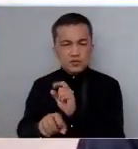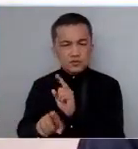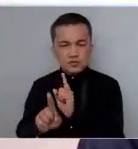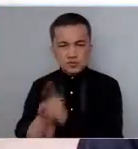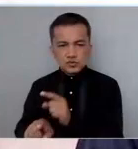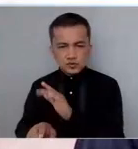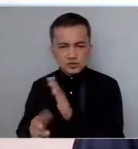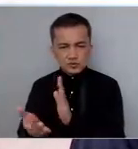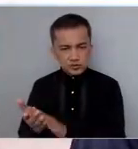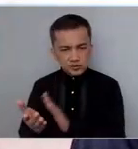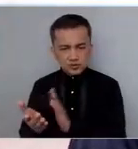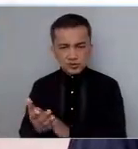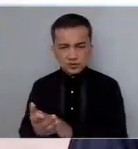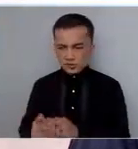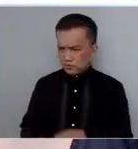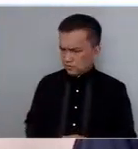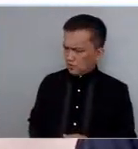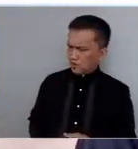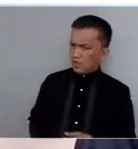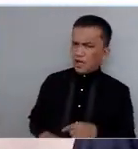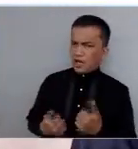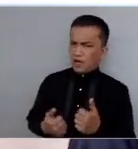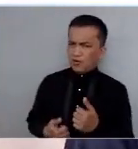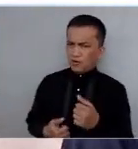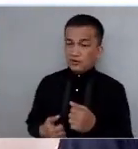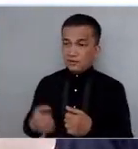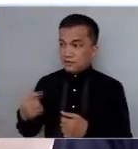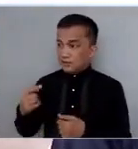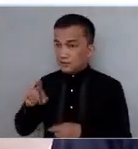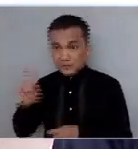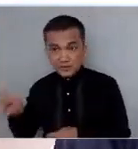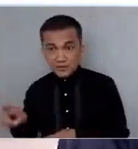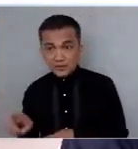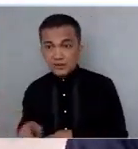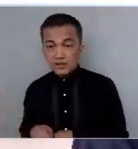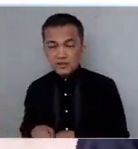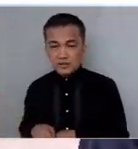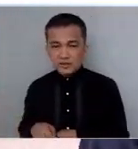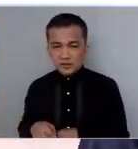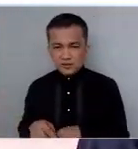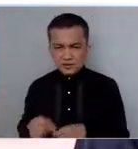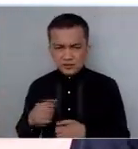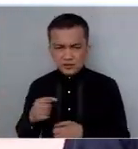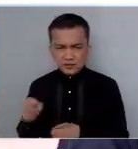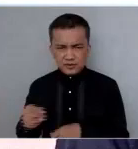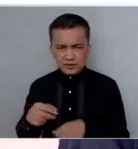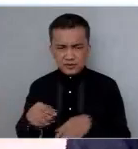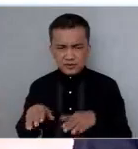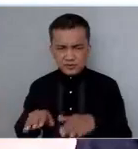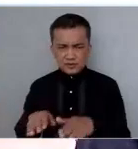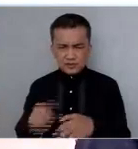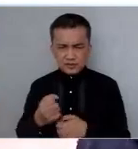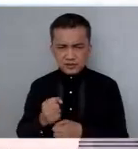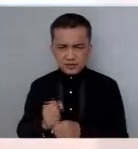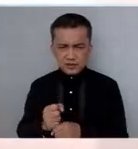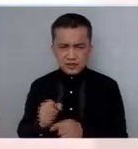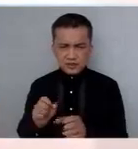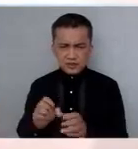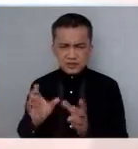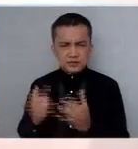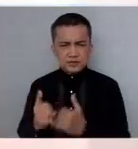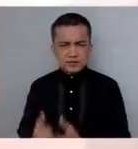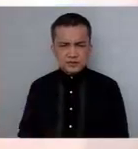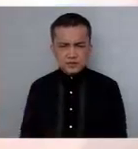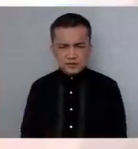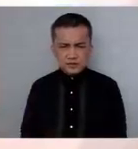kang alam sa pagtatahi. Bakit sa'yo nag-inquire? Oo nga. Nung paggawaan ng company uniform. Actually, way